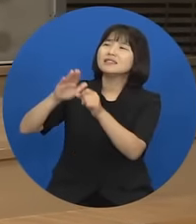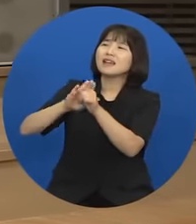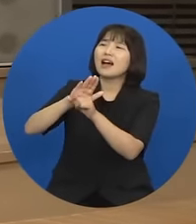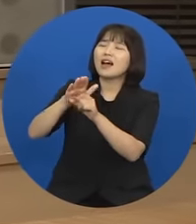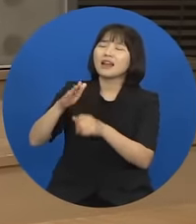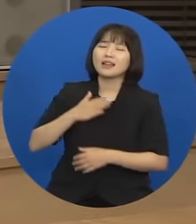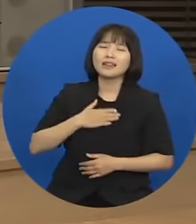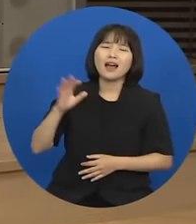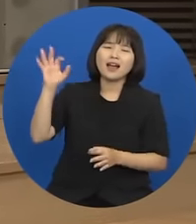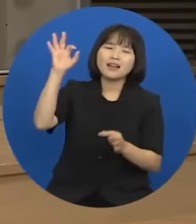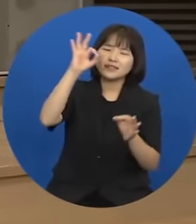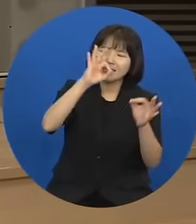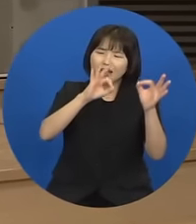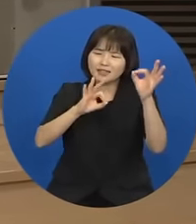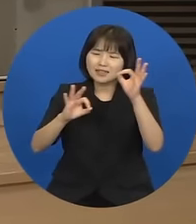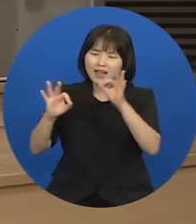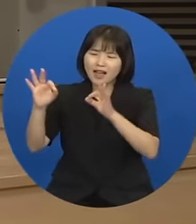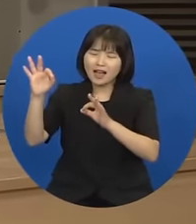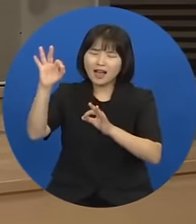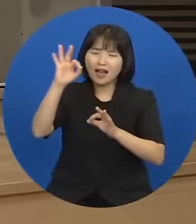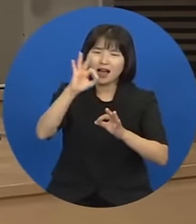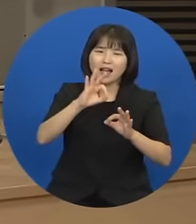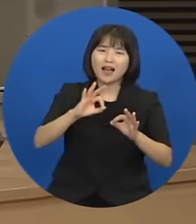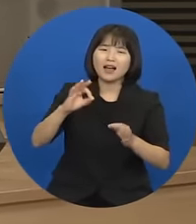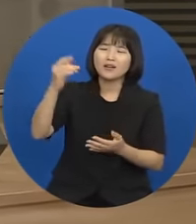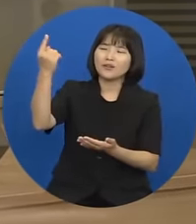그 사랑 날 찾아